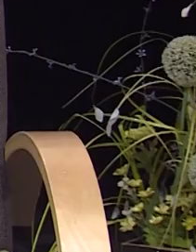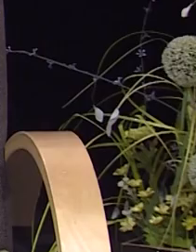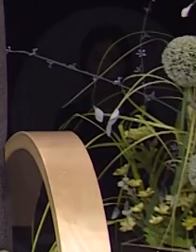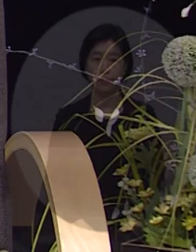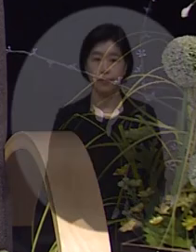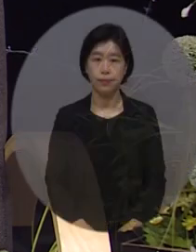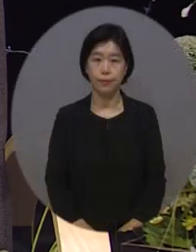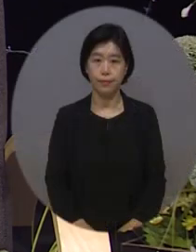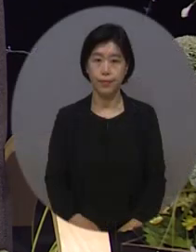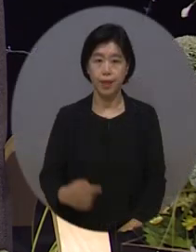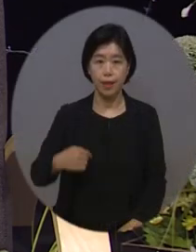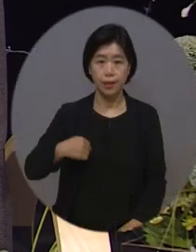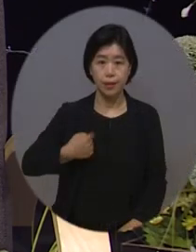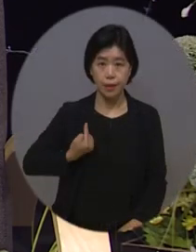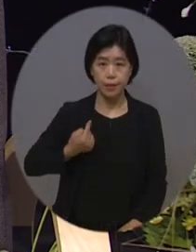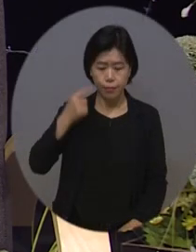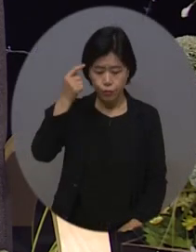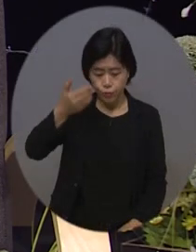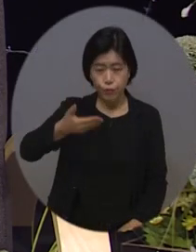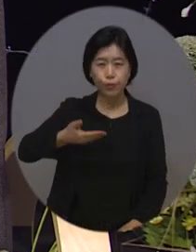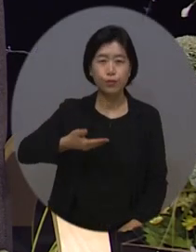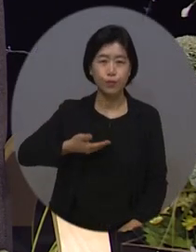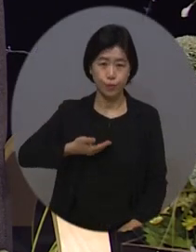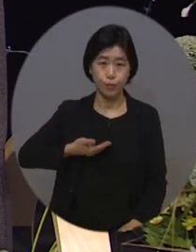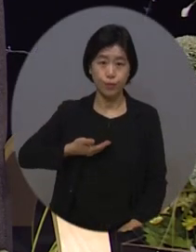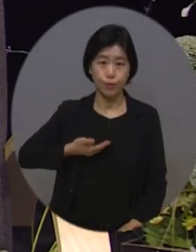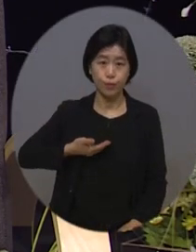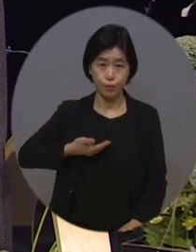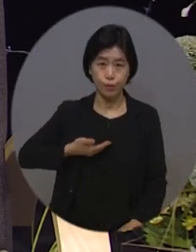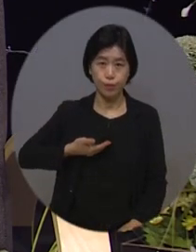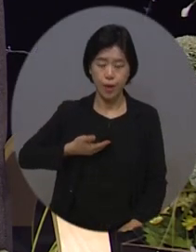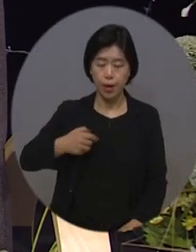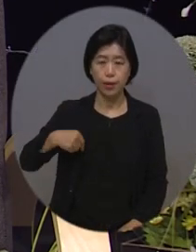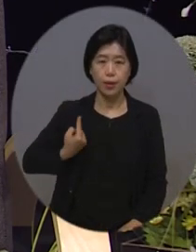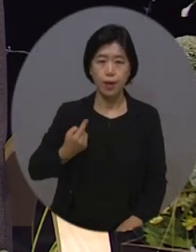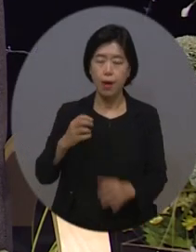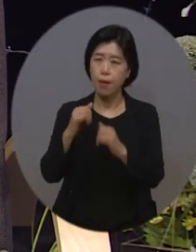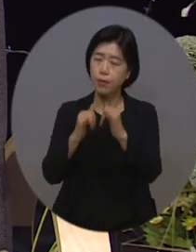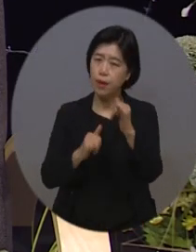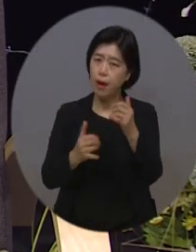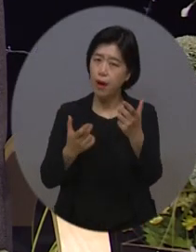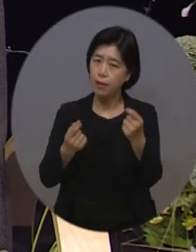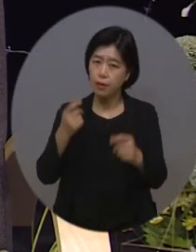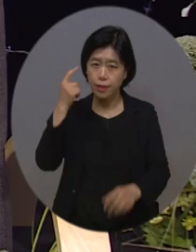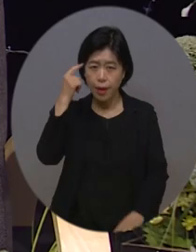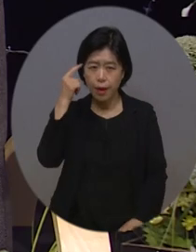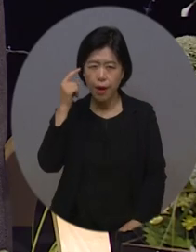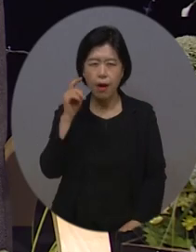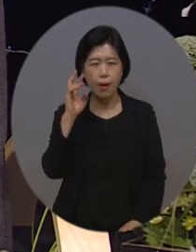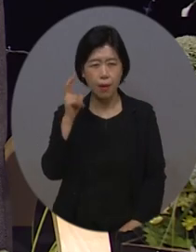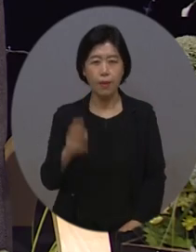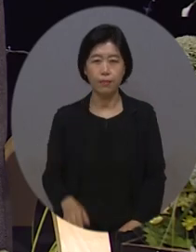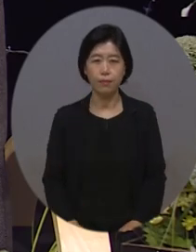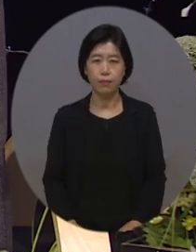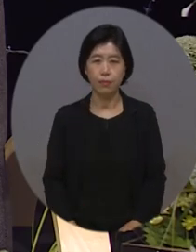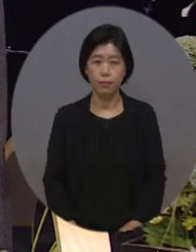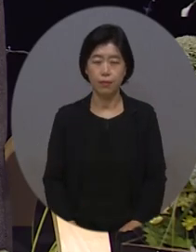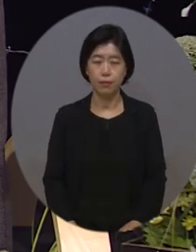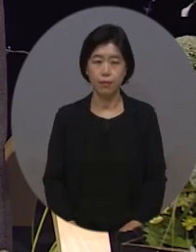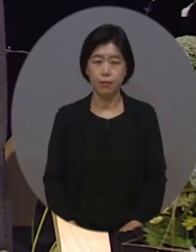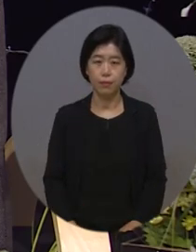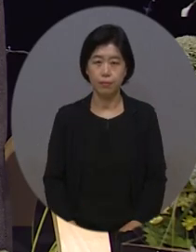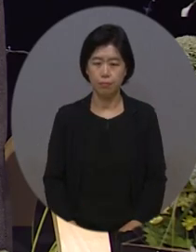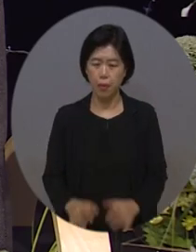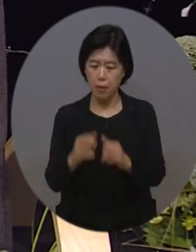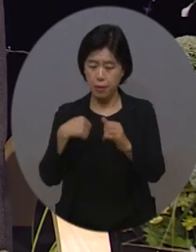자신에게 스스로 묻는 질문이 자신의 역사로 남는 건 아닐까요? 남이 나를 기억하는 모습 말입니다.